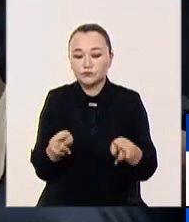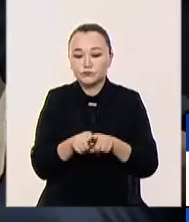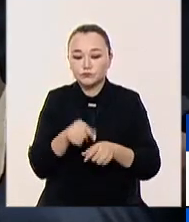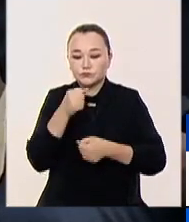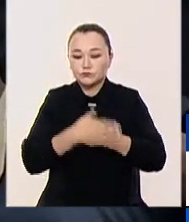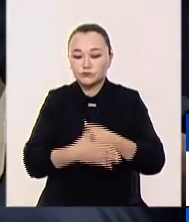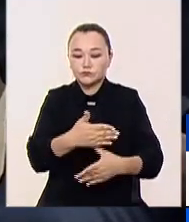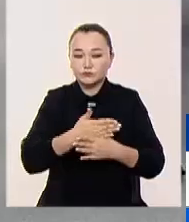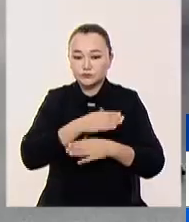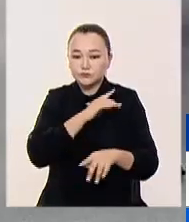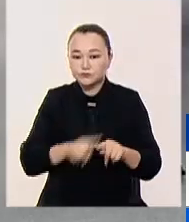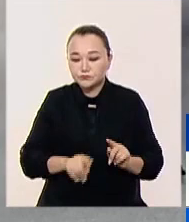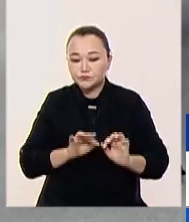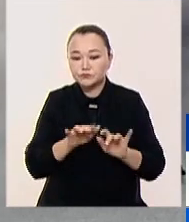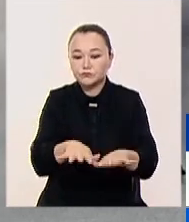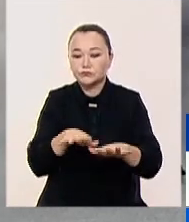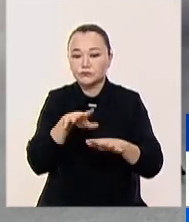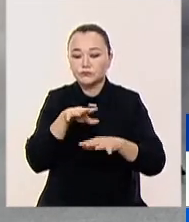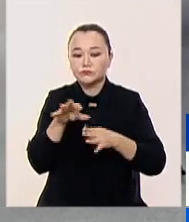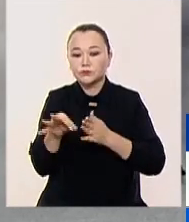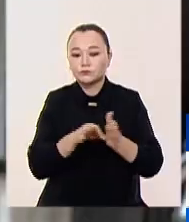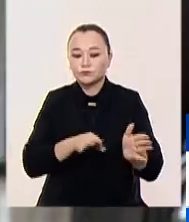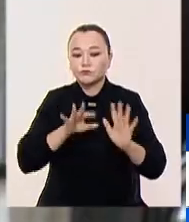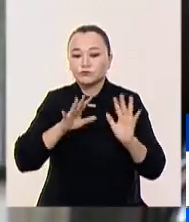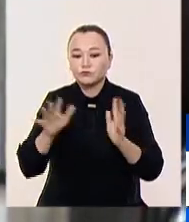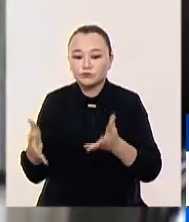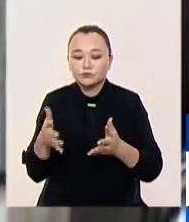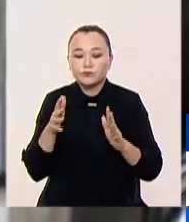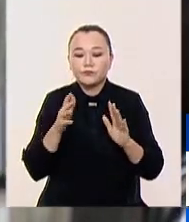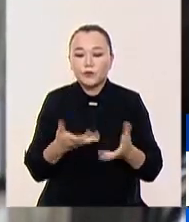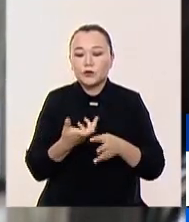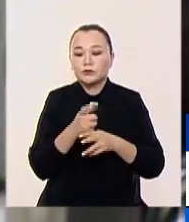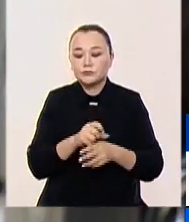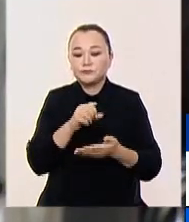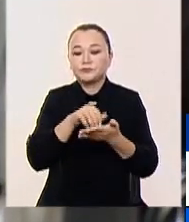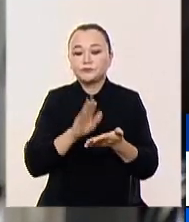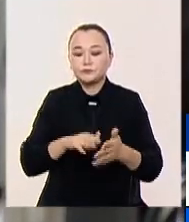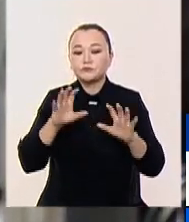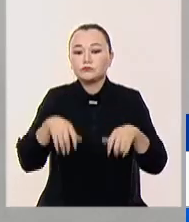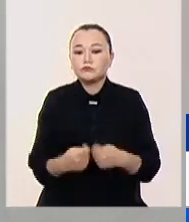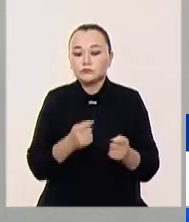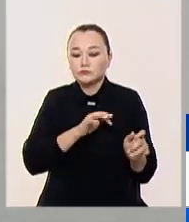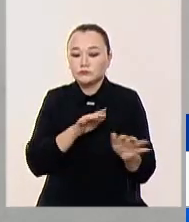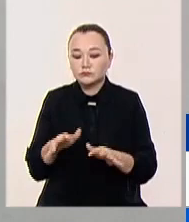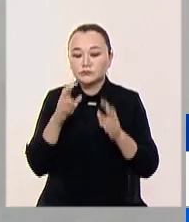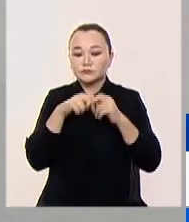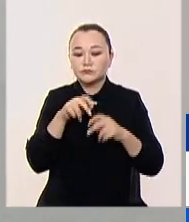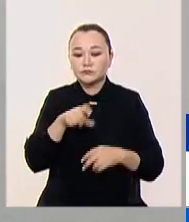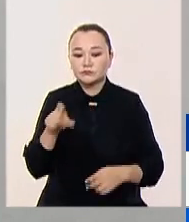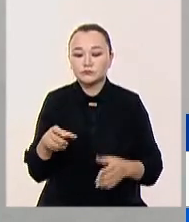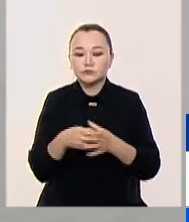словам, поможет оперативно реагировать в экстренных случаях и, кроме того, фиксировать незаконные действия проверяющих